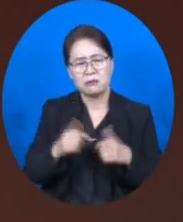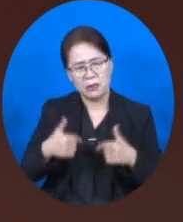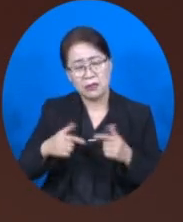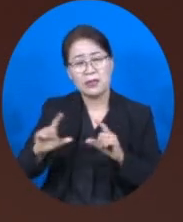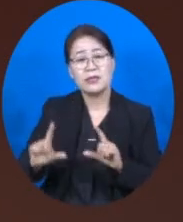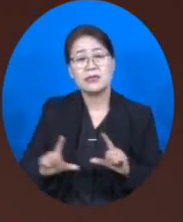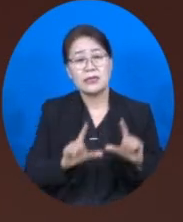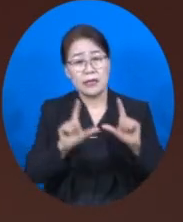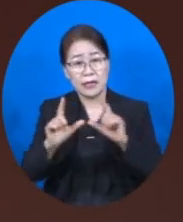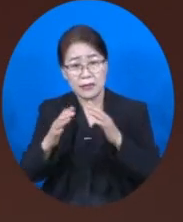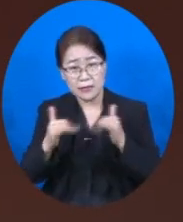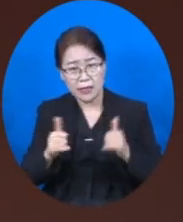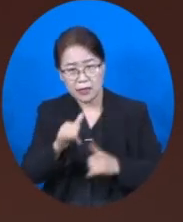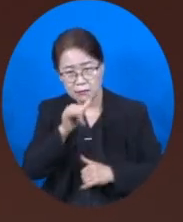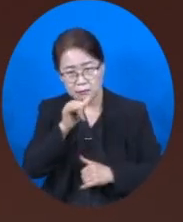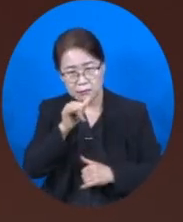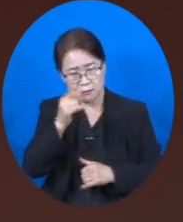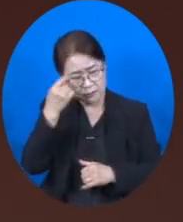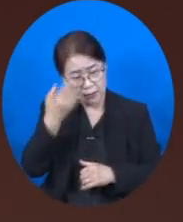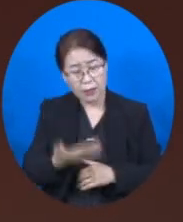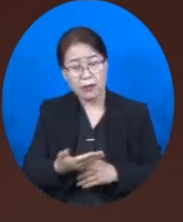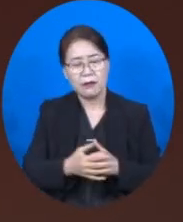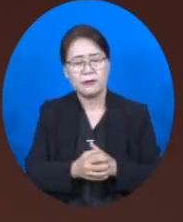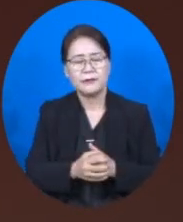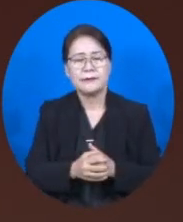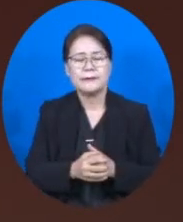살아가는 분이 계십니까